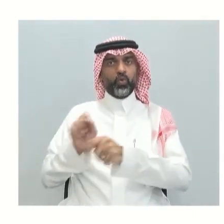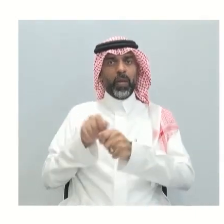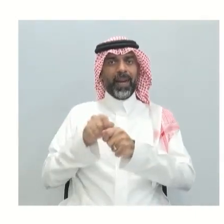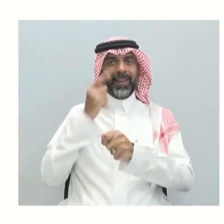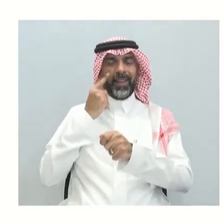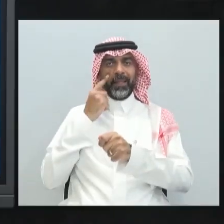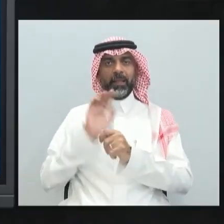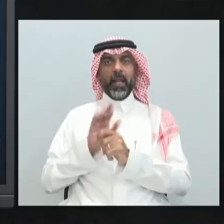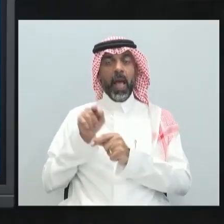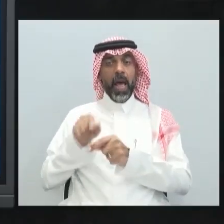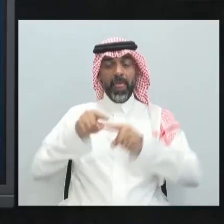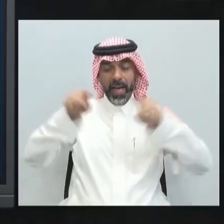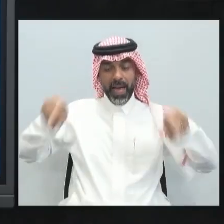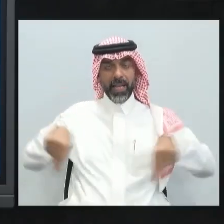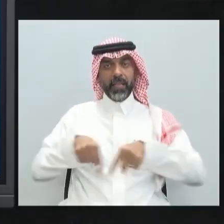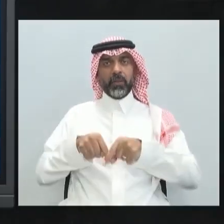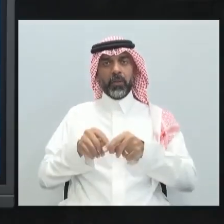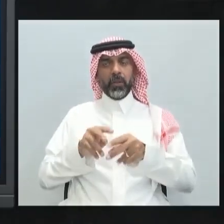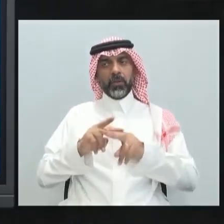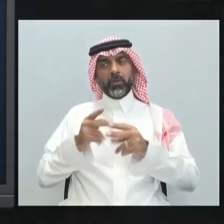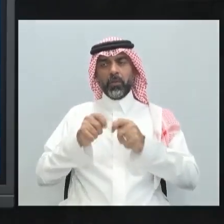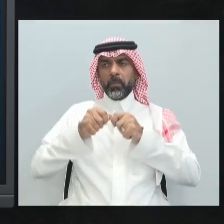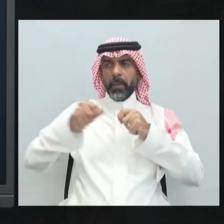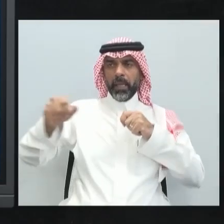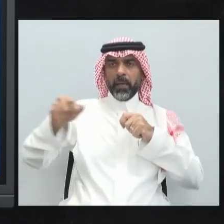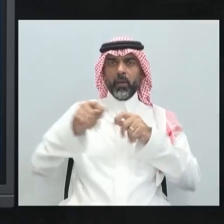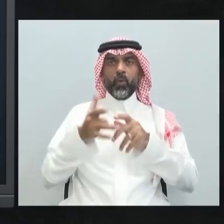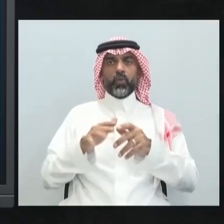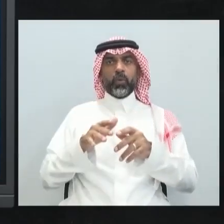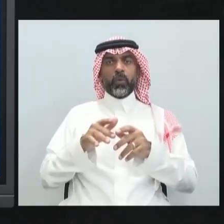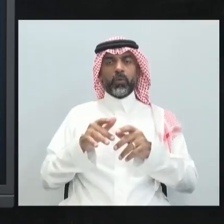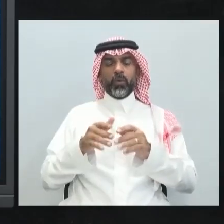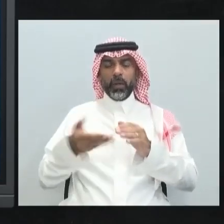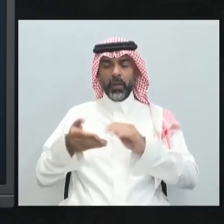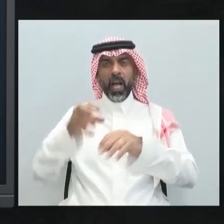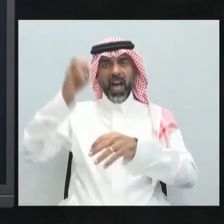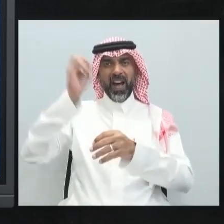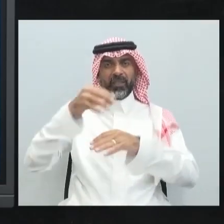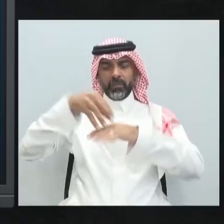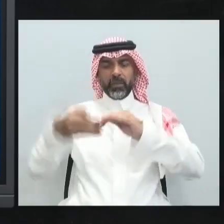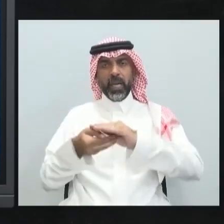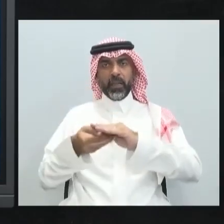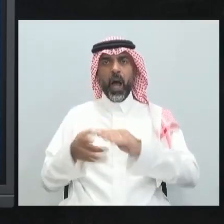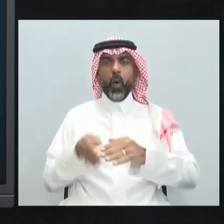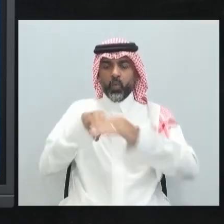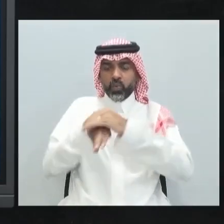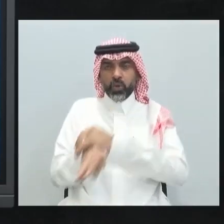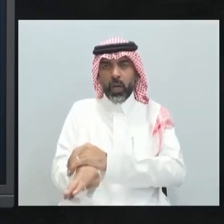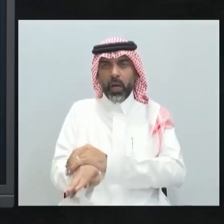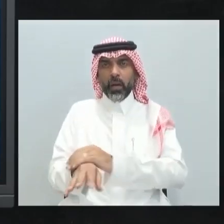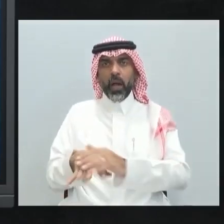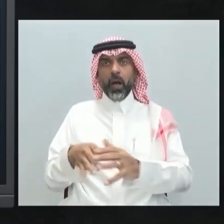الحي هذا الحيز يتفاوت قد يكون عده امتار قد يكون تحت الاحجار قد يكون عباره عن جحر لنمل وقد